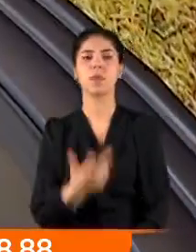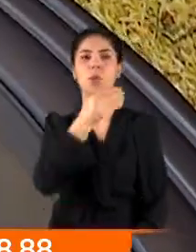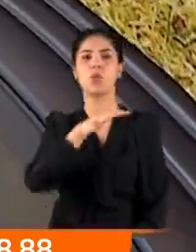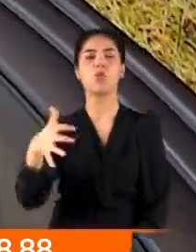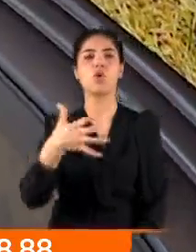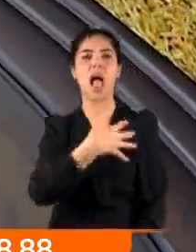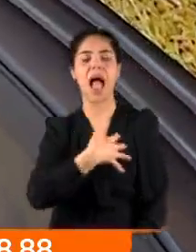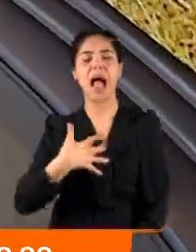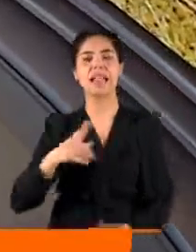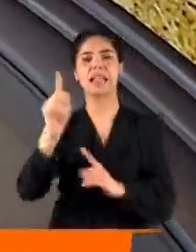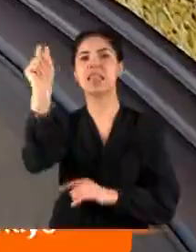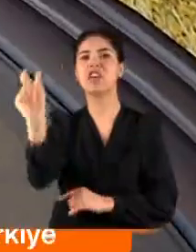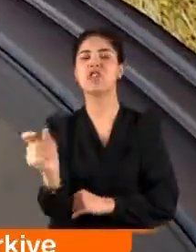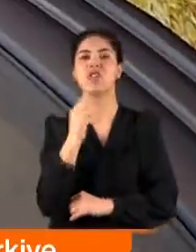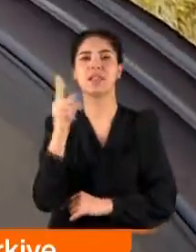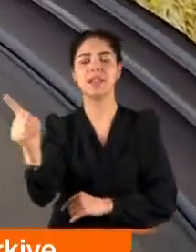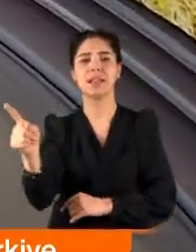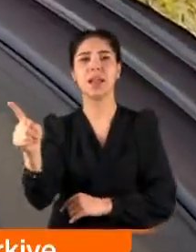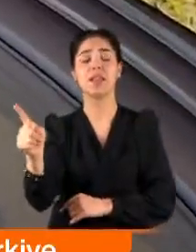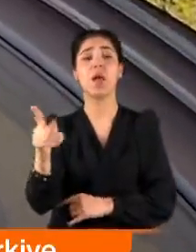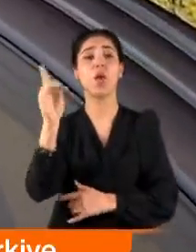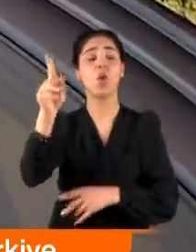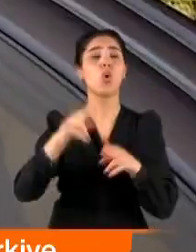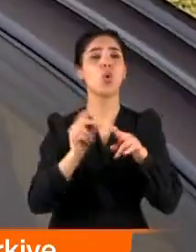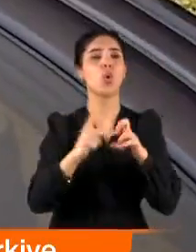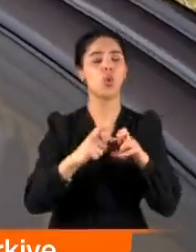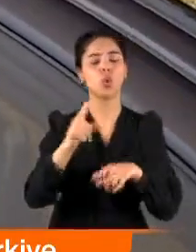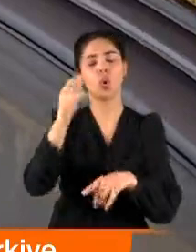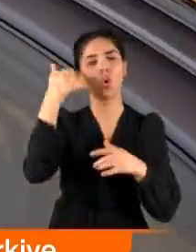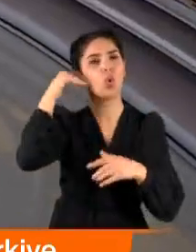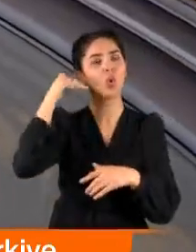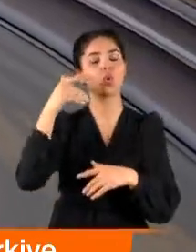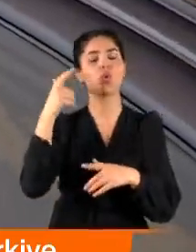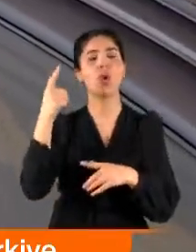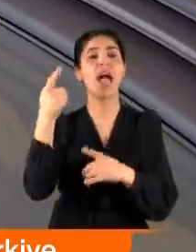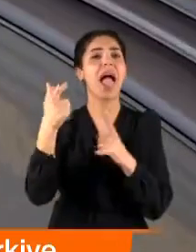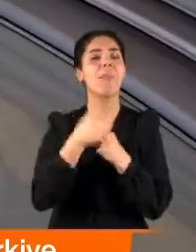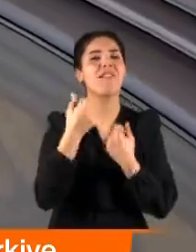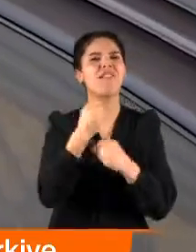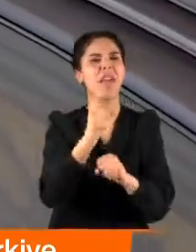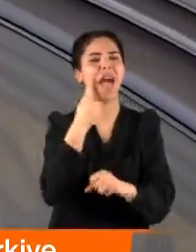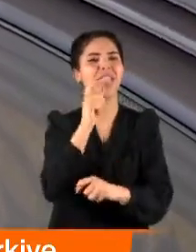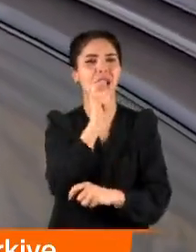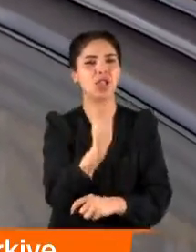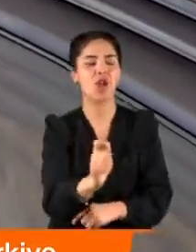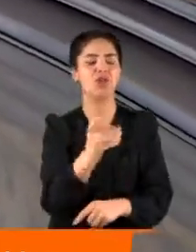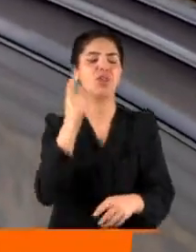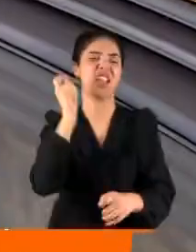Üç çocuk annesi Işıl Çalışkan, kurda kuzu emanet edilmez atasözünü hem mecaz hem de gerçek anlamda tecrübe etti ne yazık